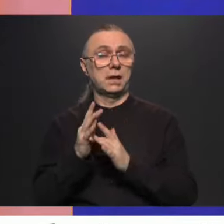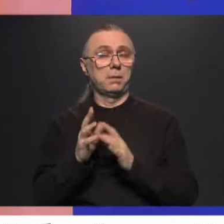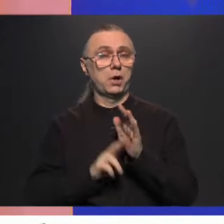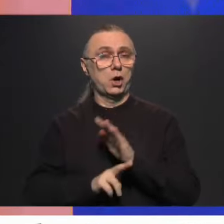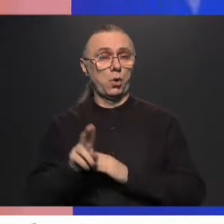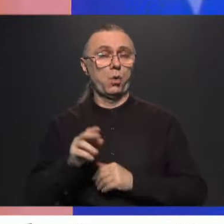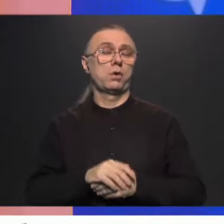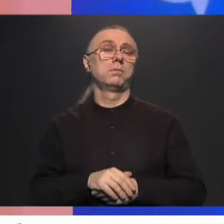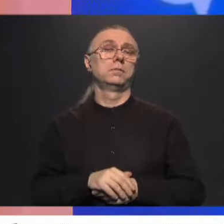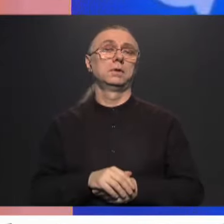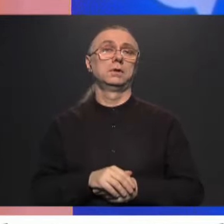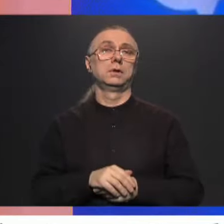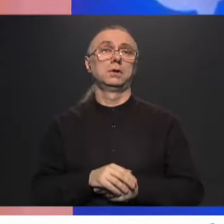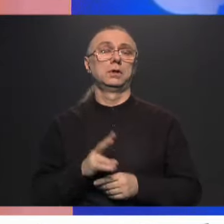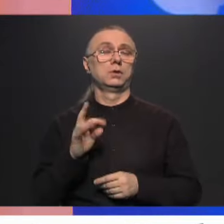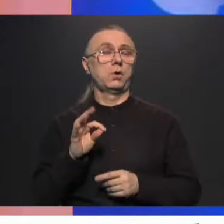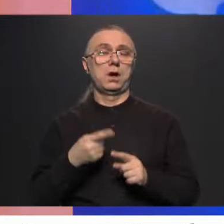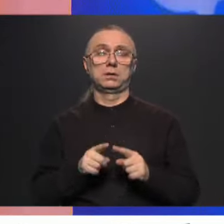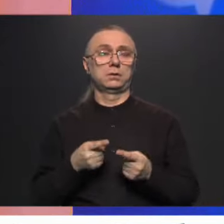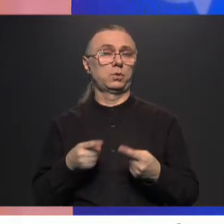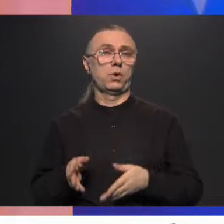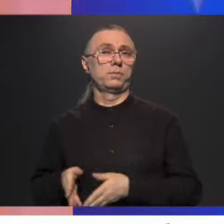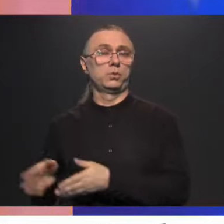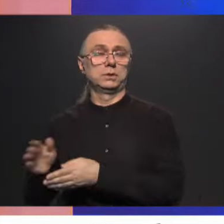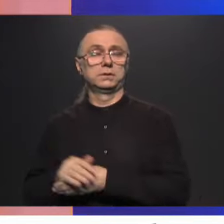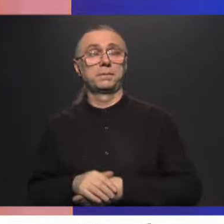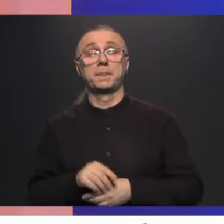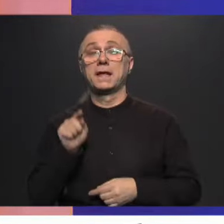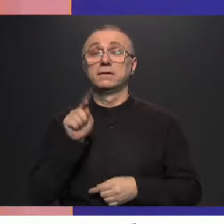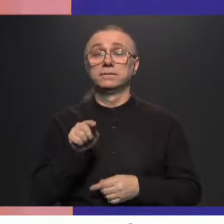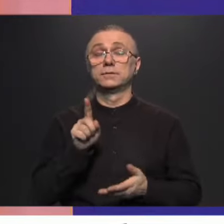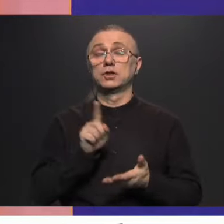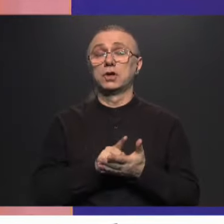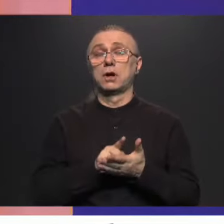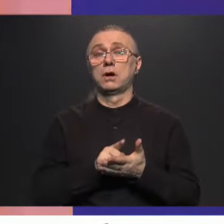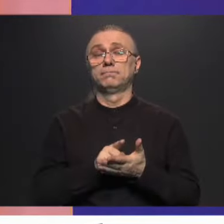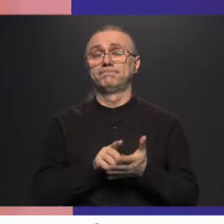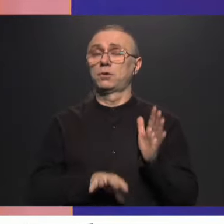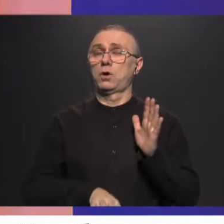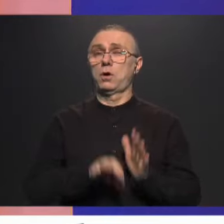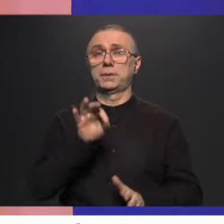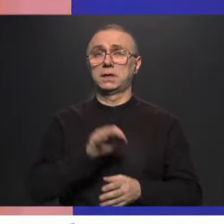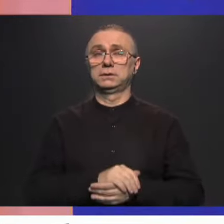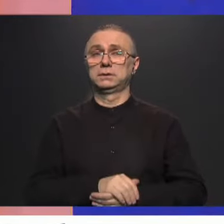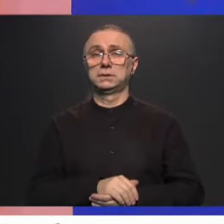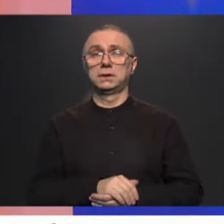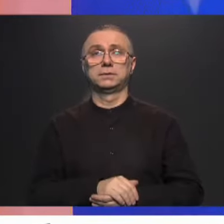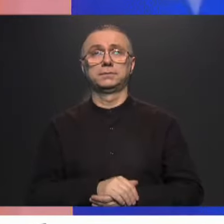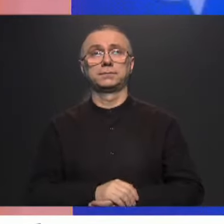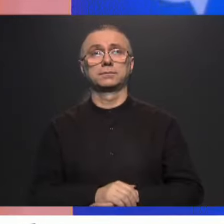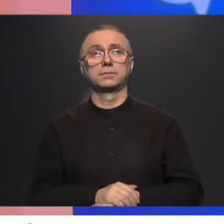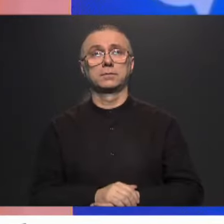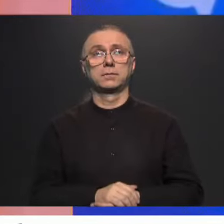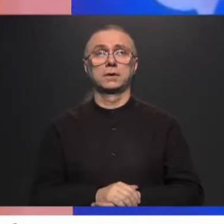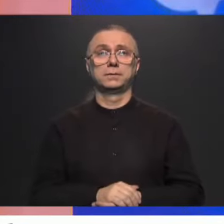это действительно пророк, но два разных пути. Мне кажется, Ильдар, определитесь, и все-таки мы не живем в те